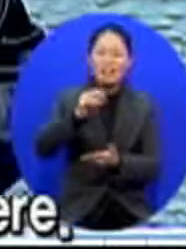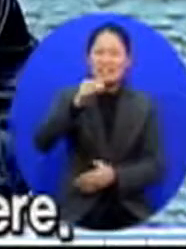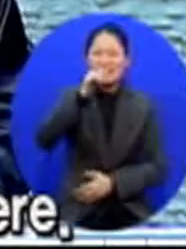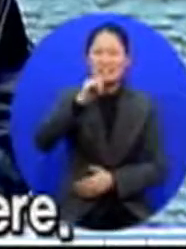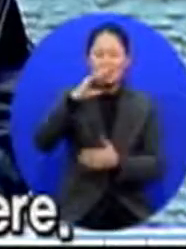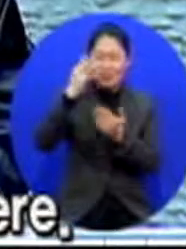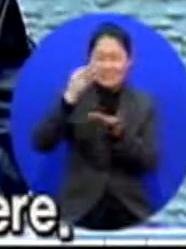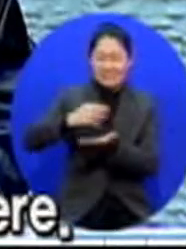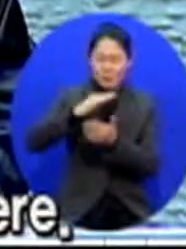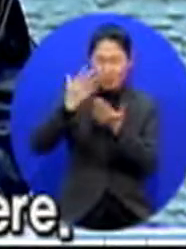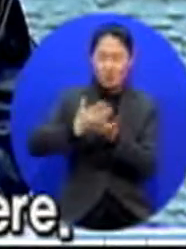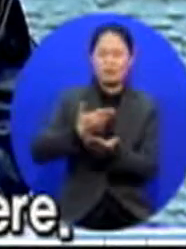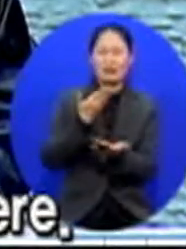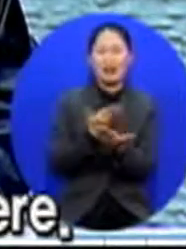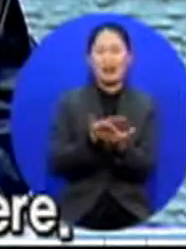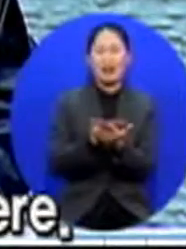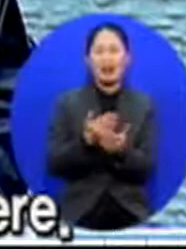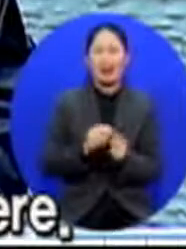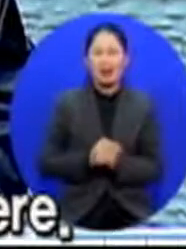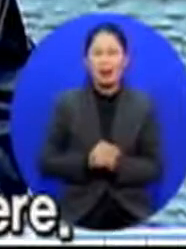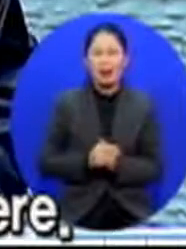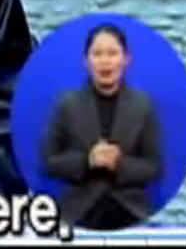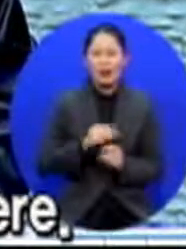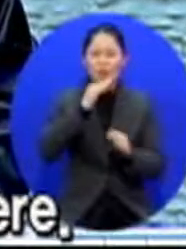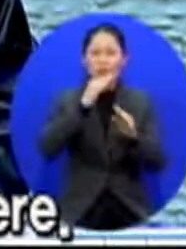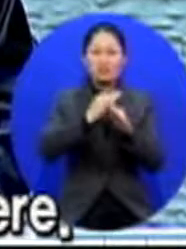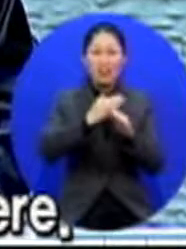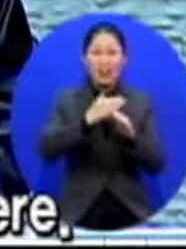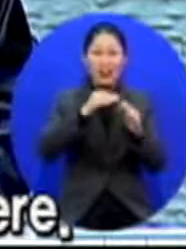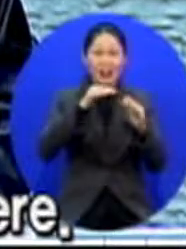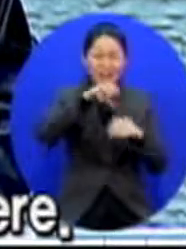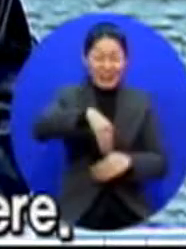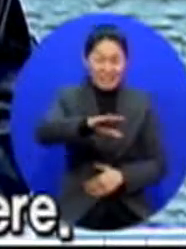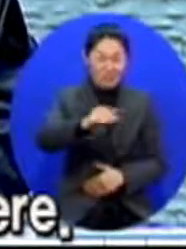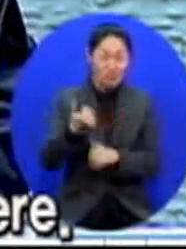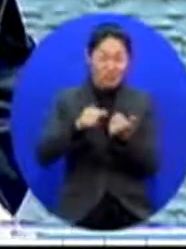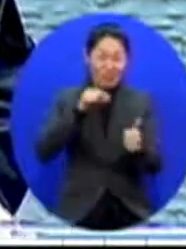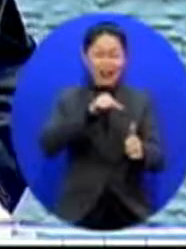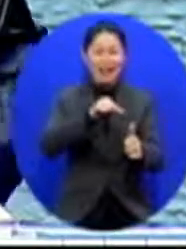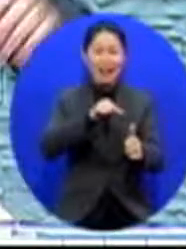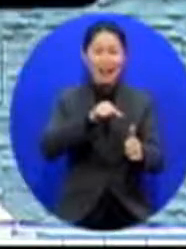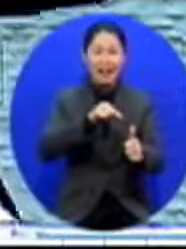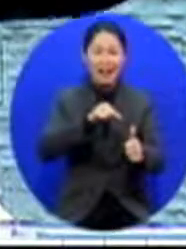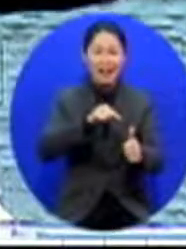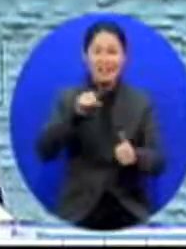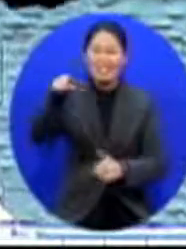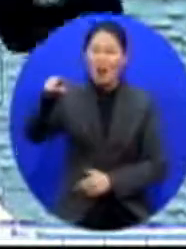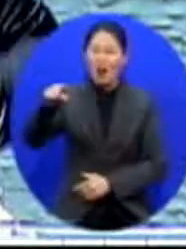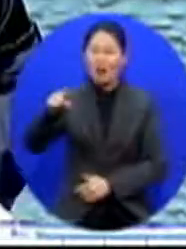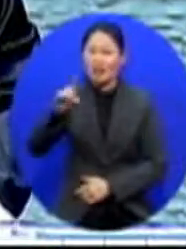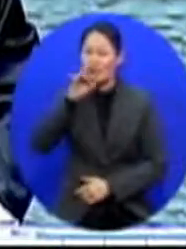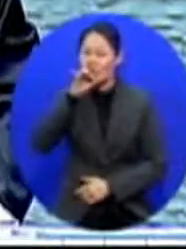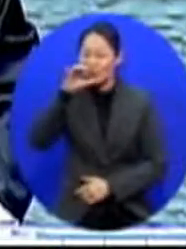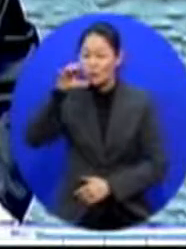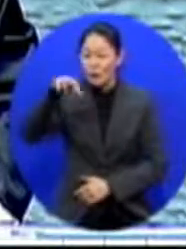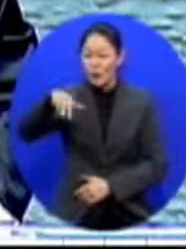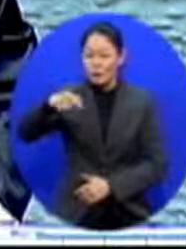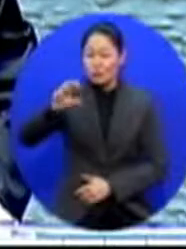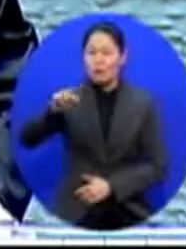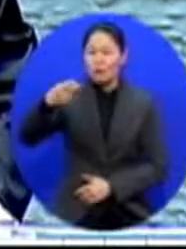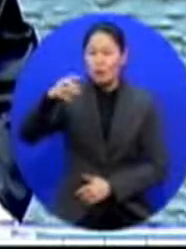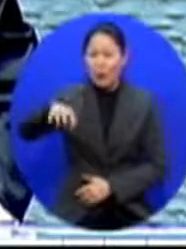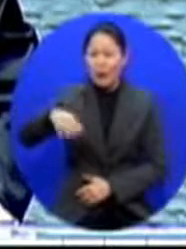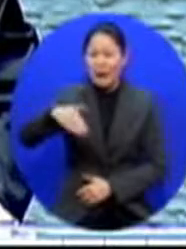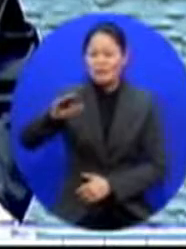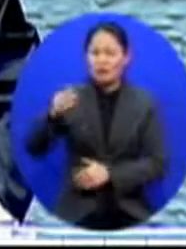내놔라 그리고 북한에 가서 죽어라 가서 저어 중동에 가서 죽어 거기 가서